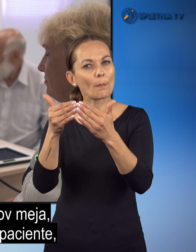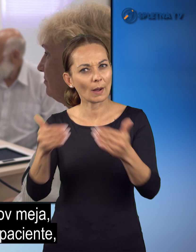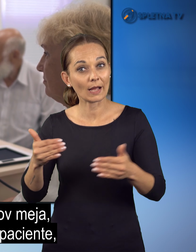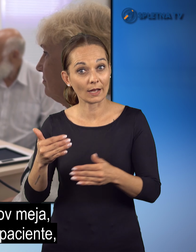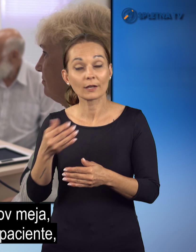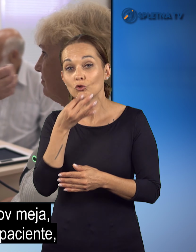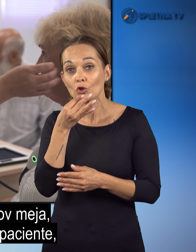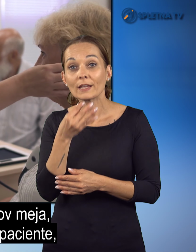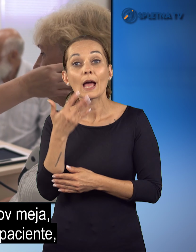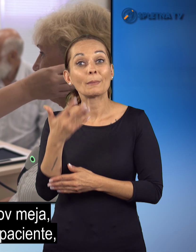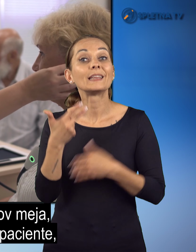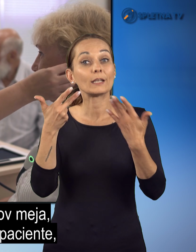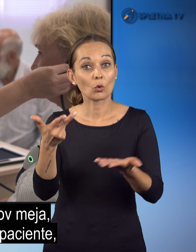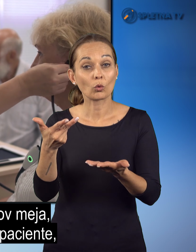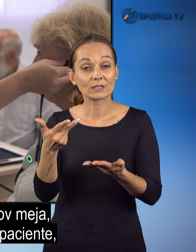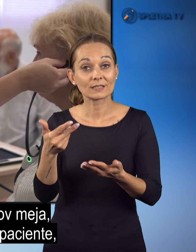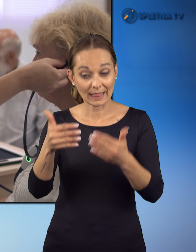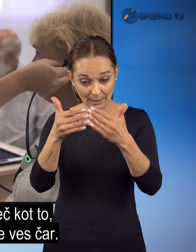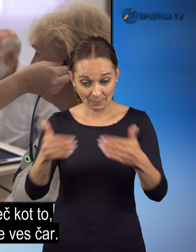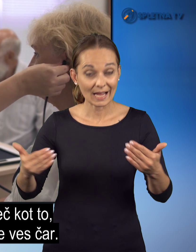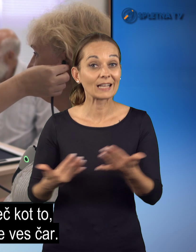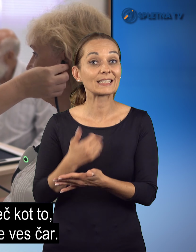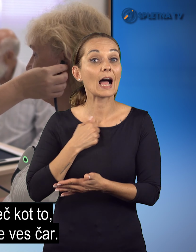meja za paciente,